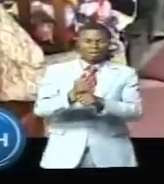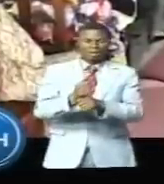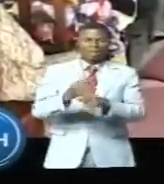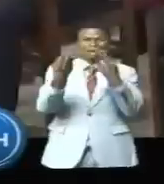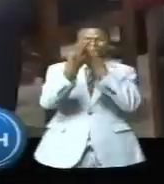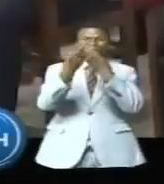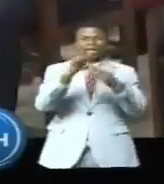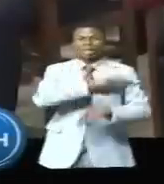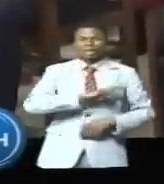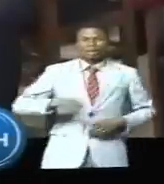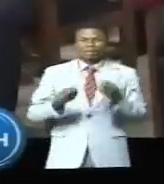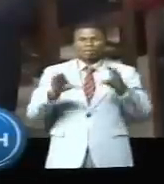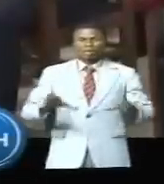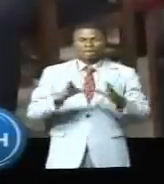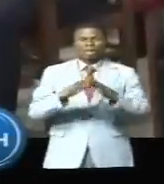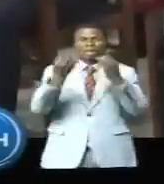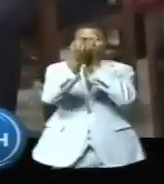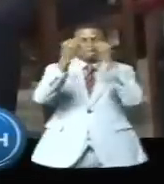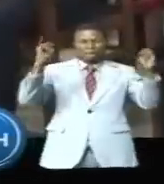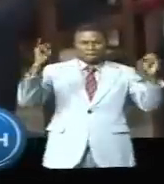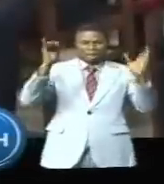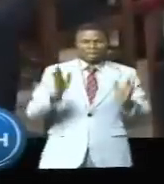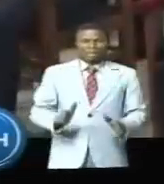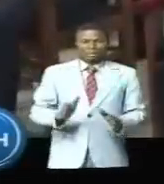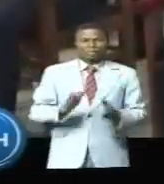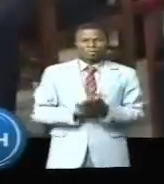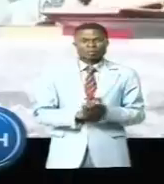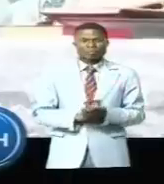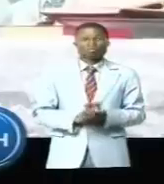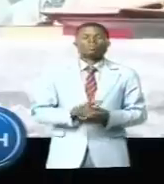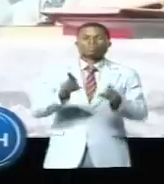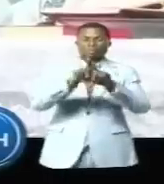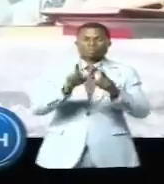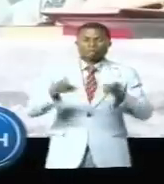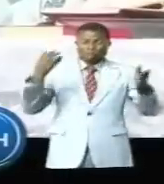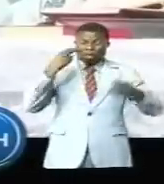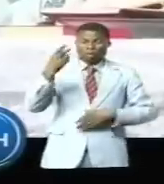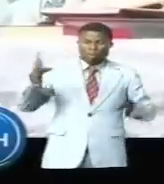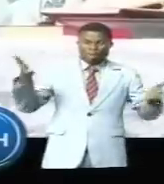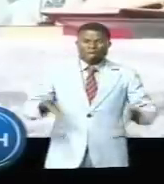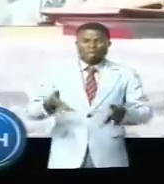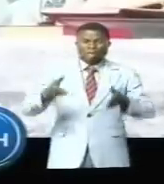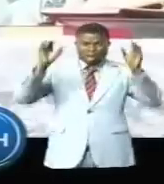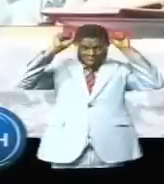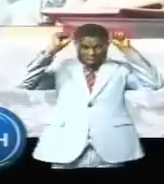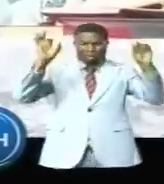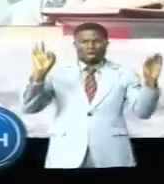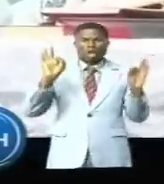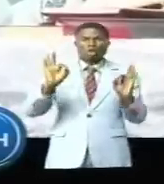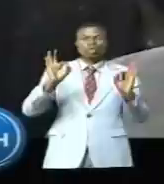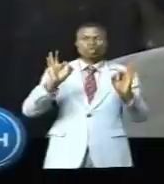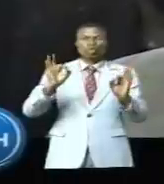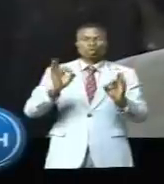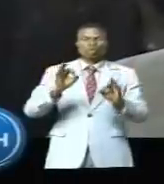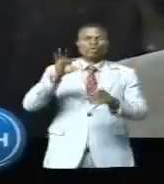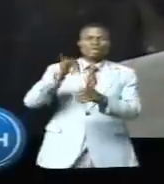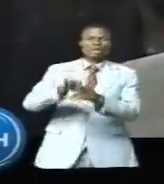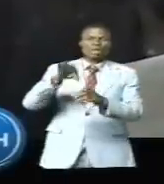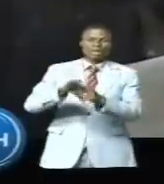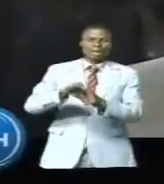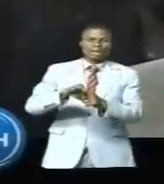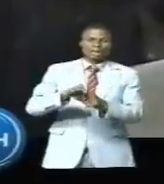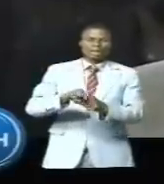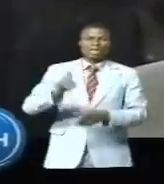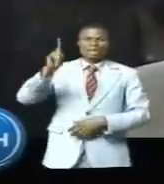République démocratique du Congo à la souveraineté internationale, on notait la présence de l'actuel président de cette institution d'appui à la démocratie,